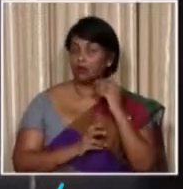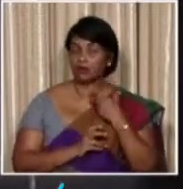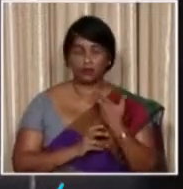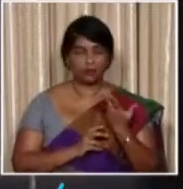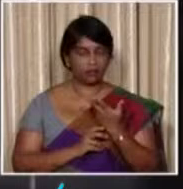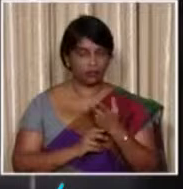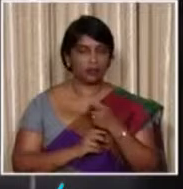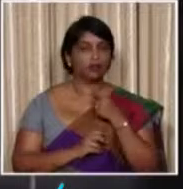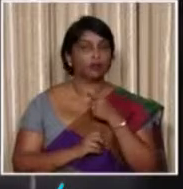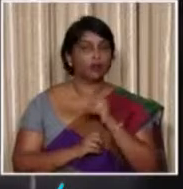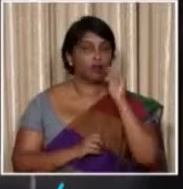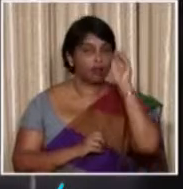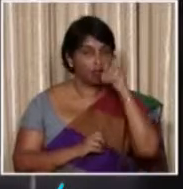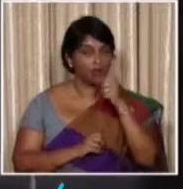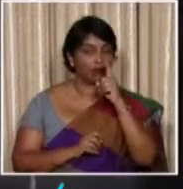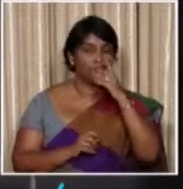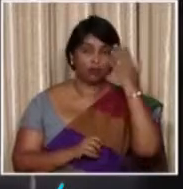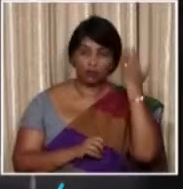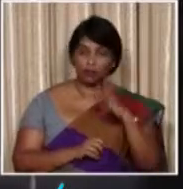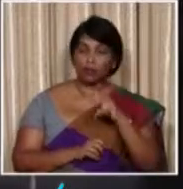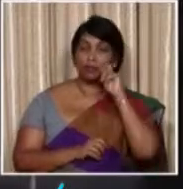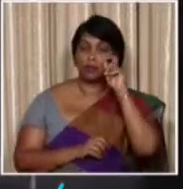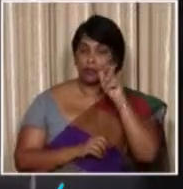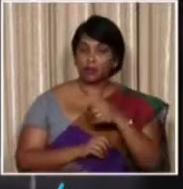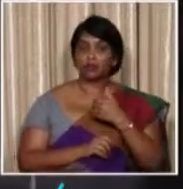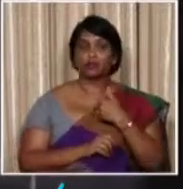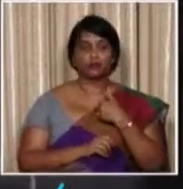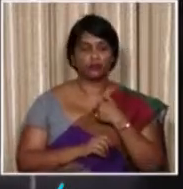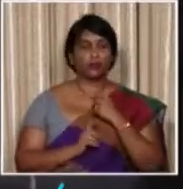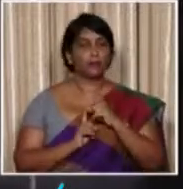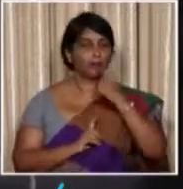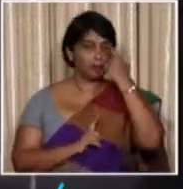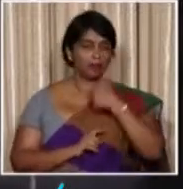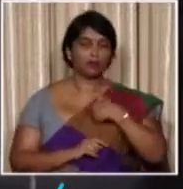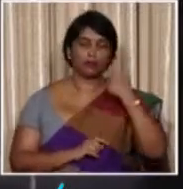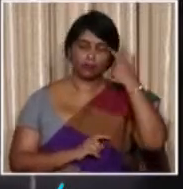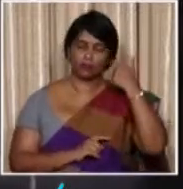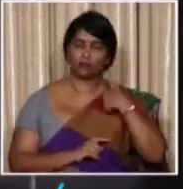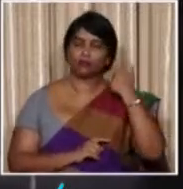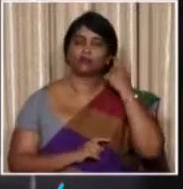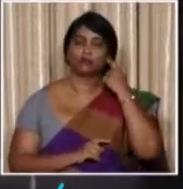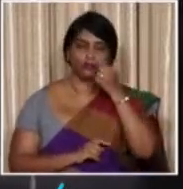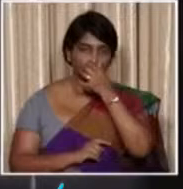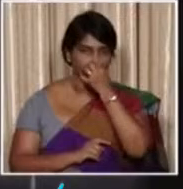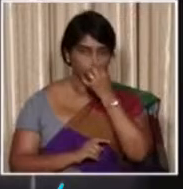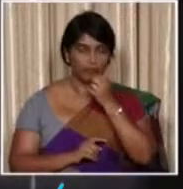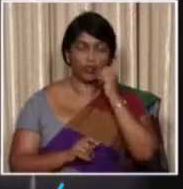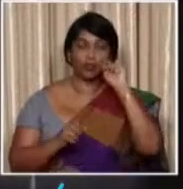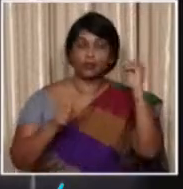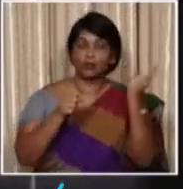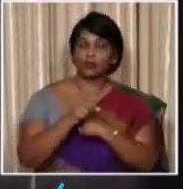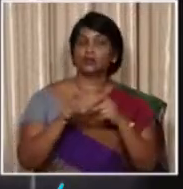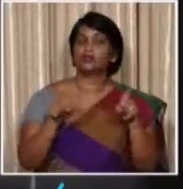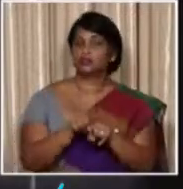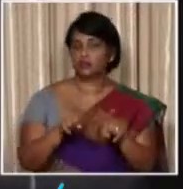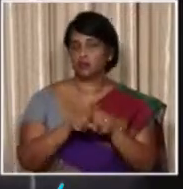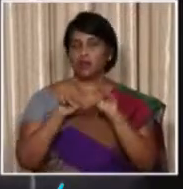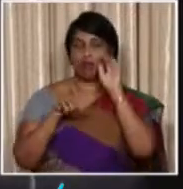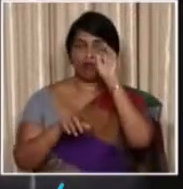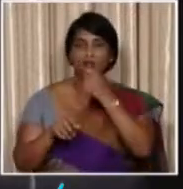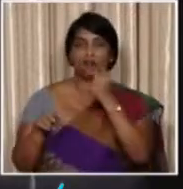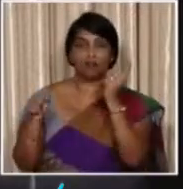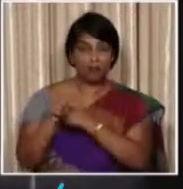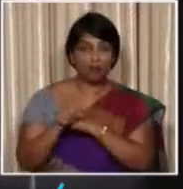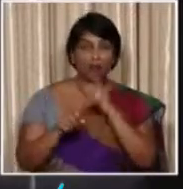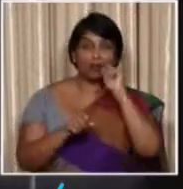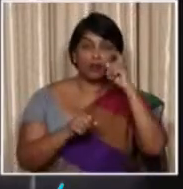නැහැ අලියෙක් ඝාතනය කරන මිනිහෙකුටත් මම පුද්ගලිකව හිතන මගේ මතය මිනිස් ඝාතනයක් කරන මිනිහෙකුට සමාන දඬුවමක් ලබා